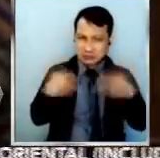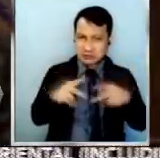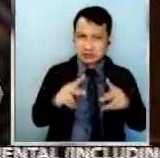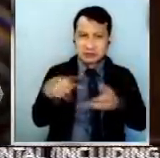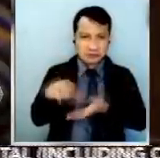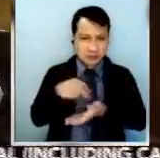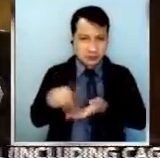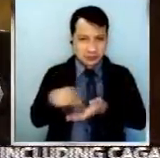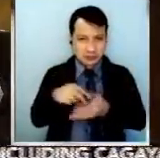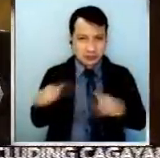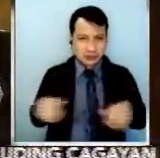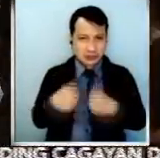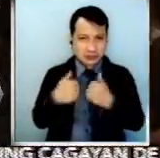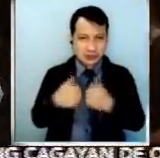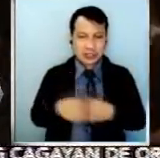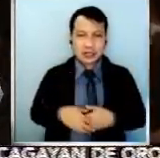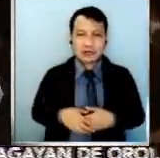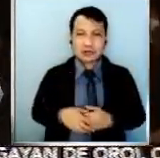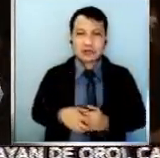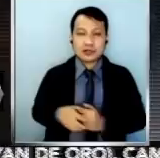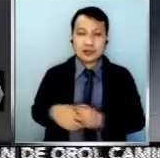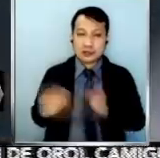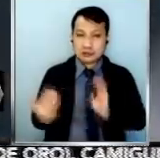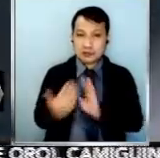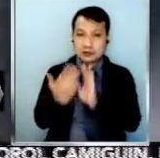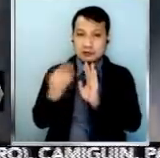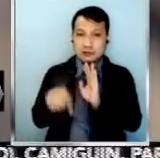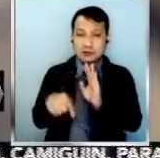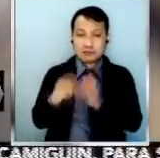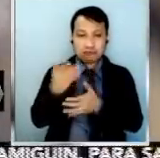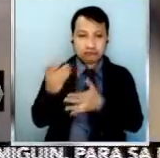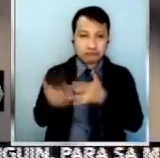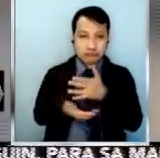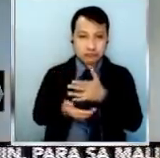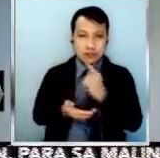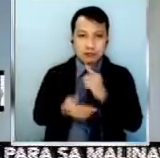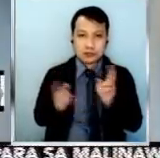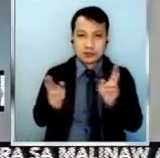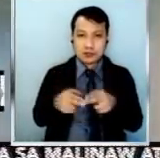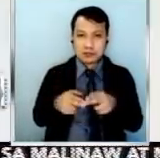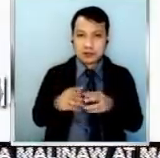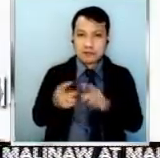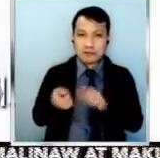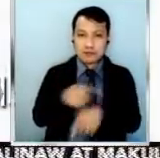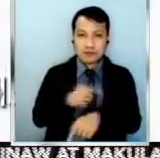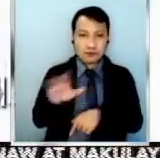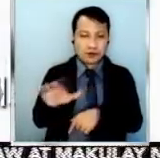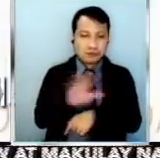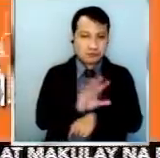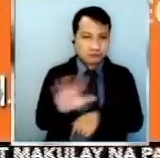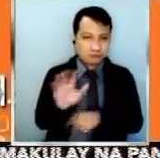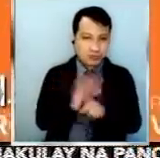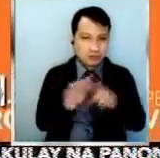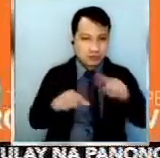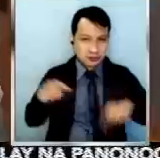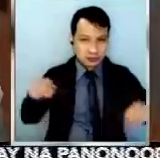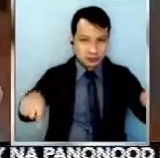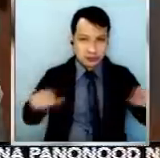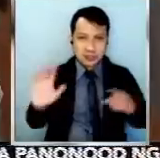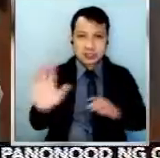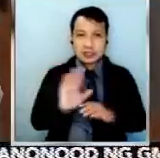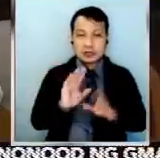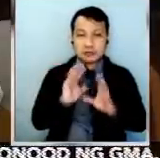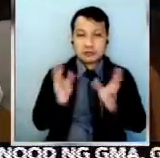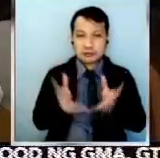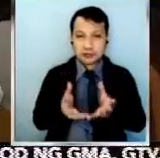Challenge. Ilalabas din doon ang compilation ng shorts na galing sa fans sa iba't ibang panig ng mundo. Mula